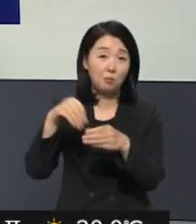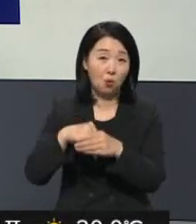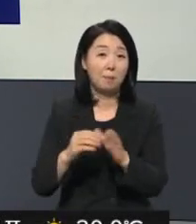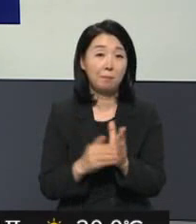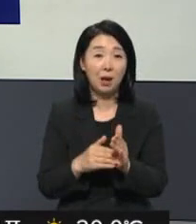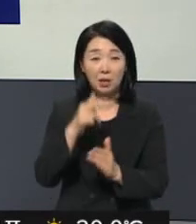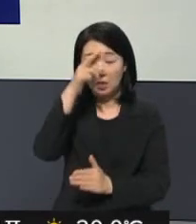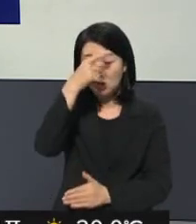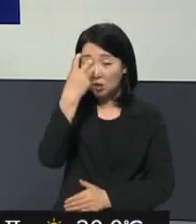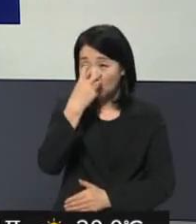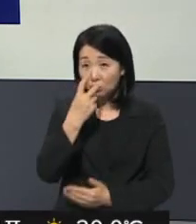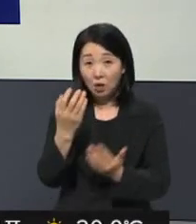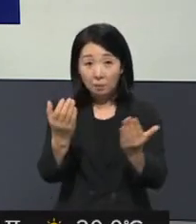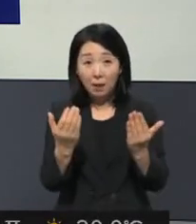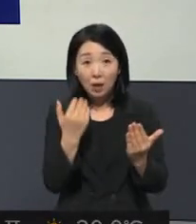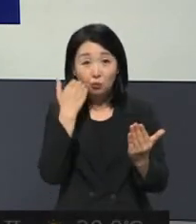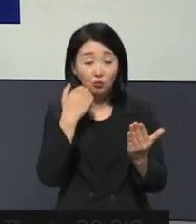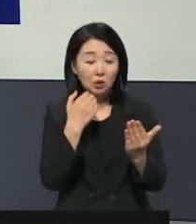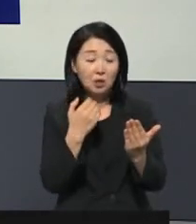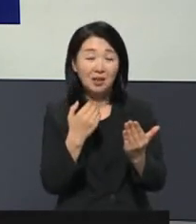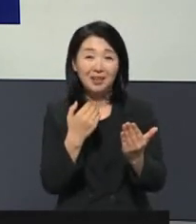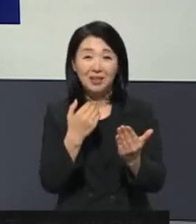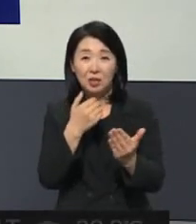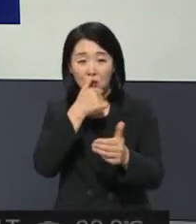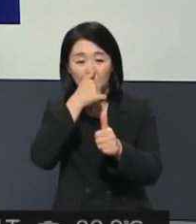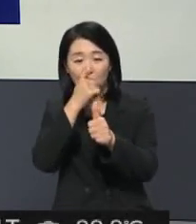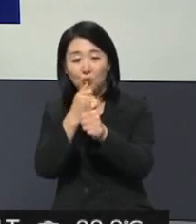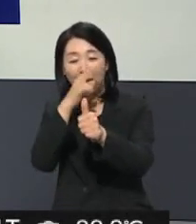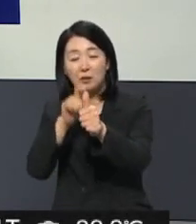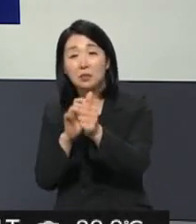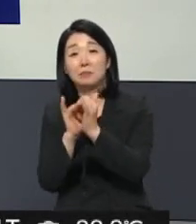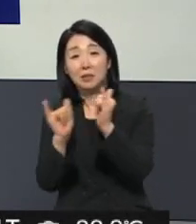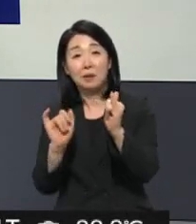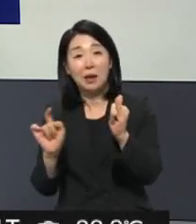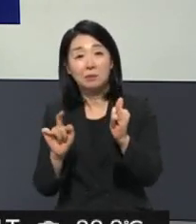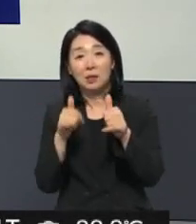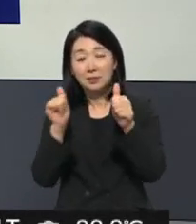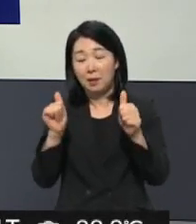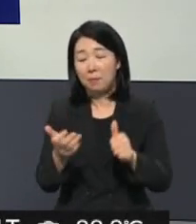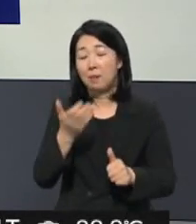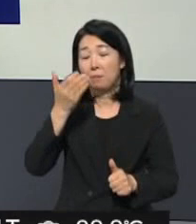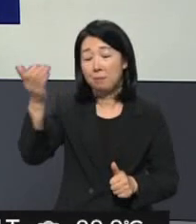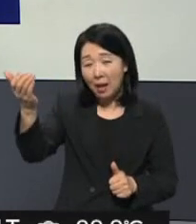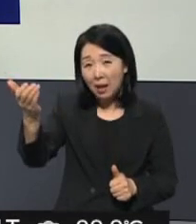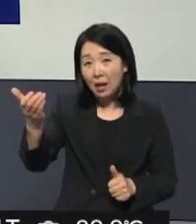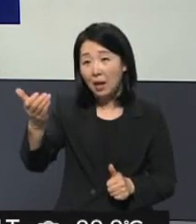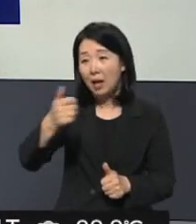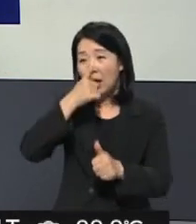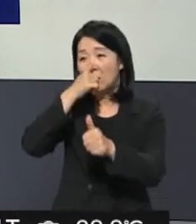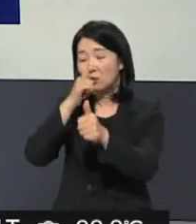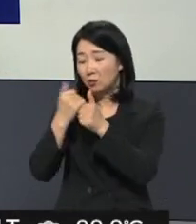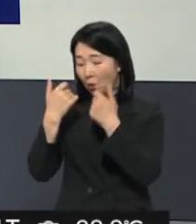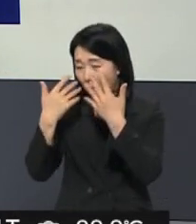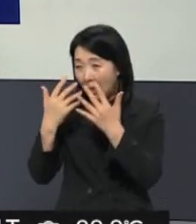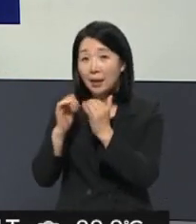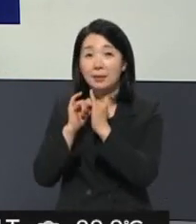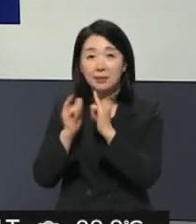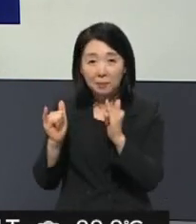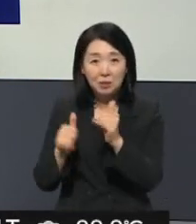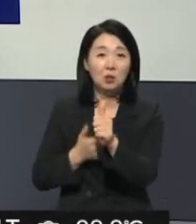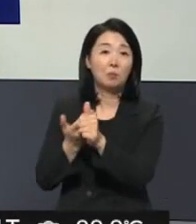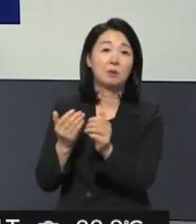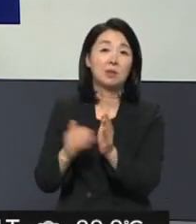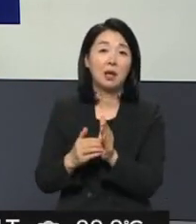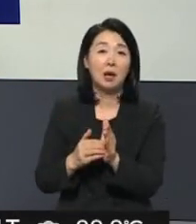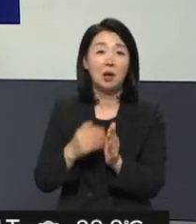경찰 수사를 받는 피의자에게만 적용하던 신상 공개 제도를 재판에 넘겨진 피고인까지로 범위를 넓힙니다.